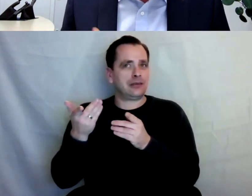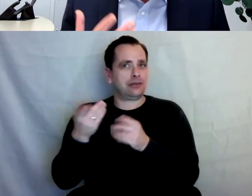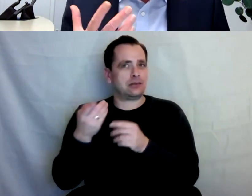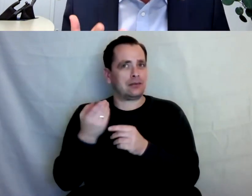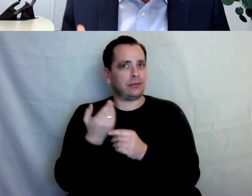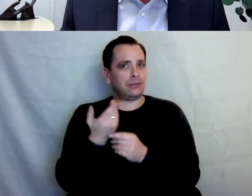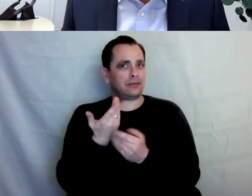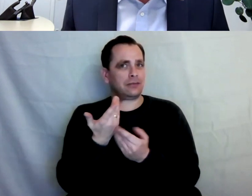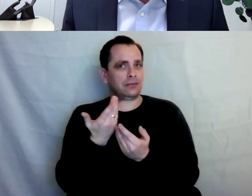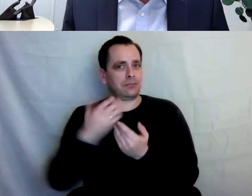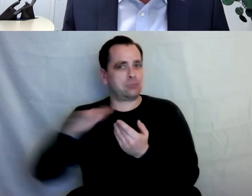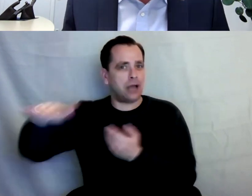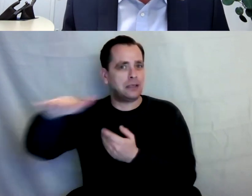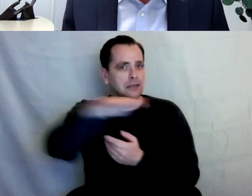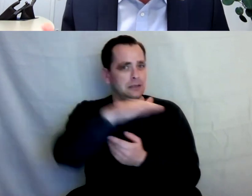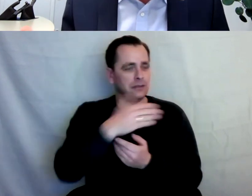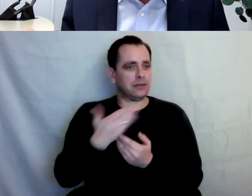Meister, vielleicht so als kleine Replik,